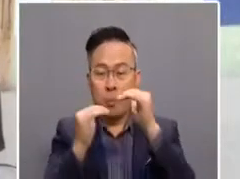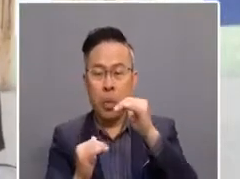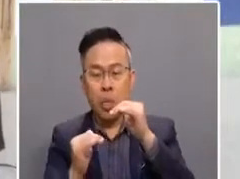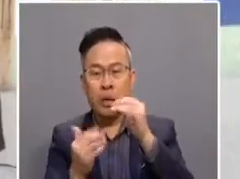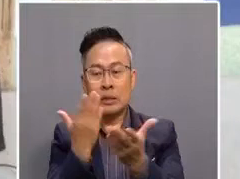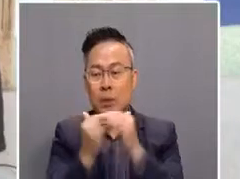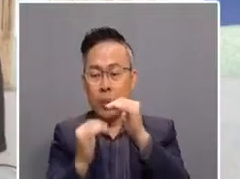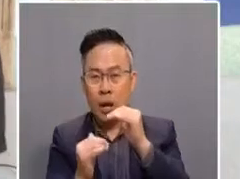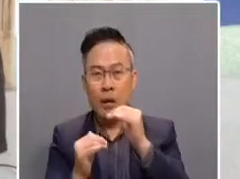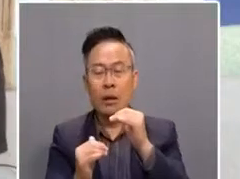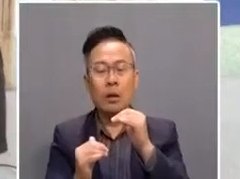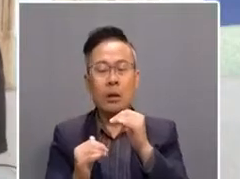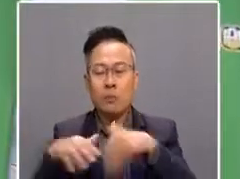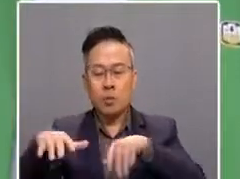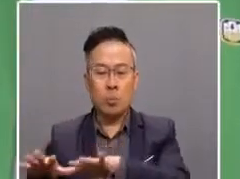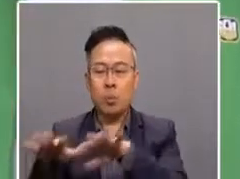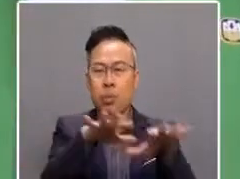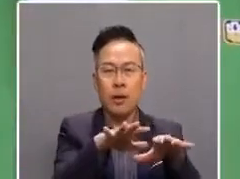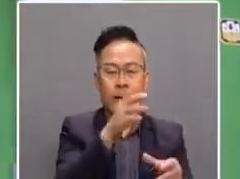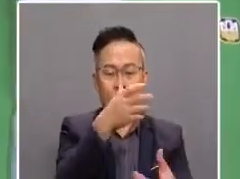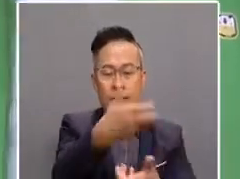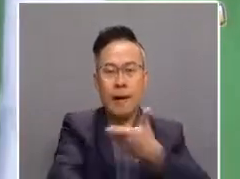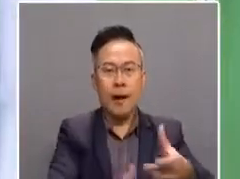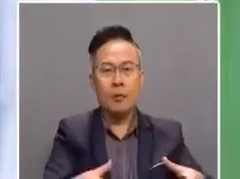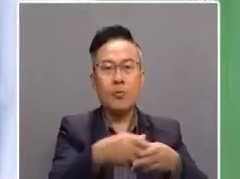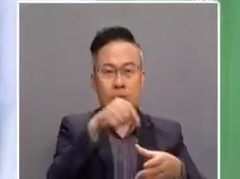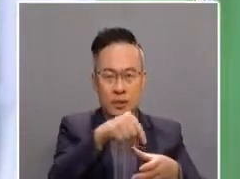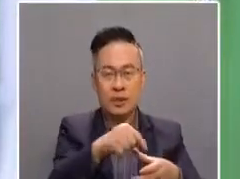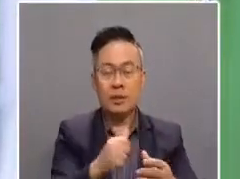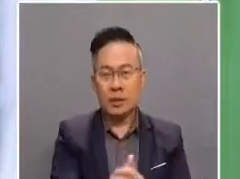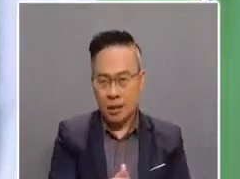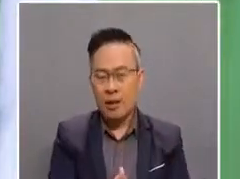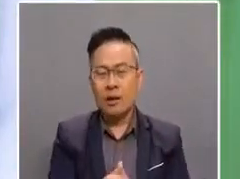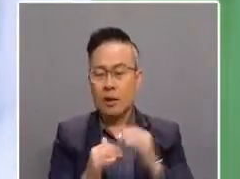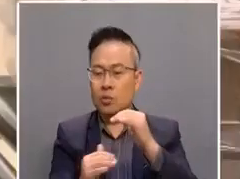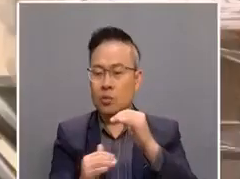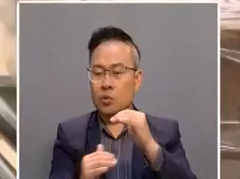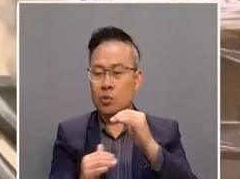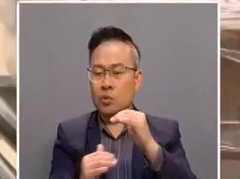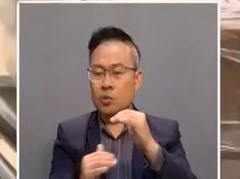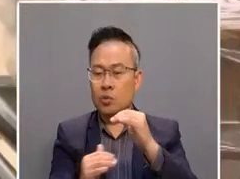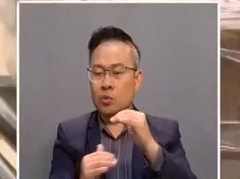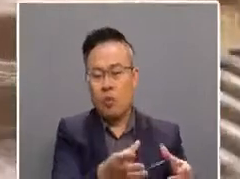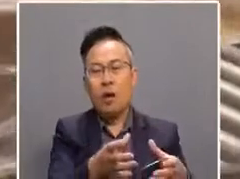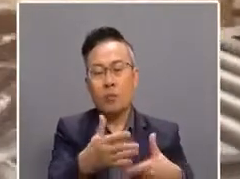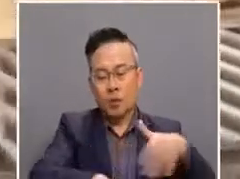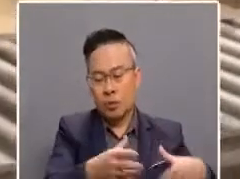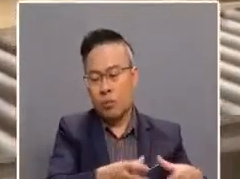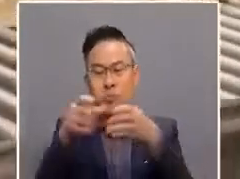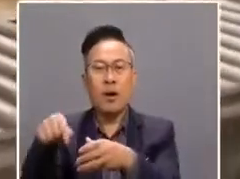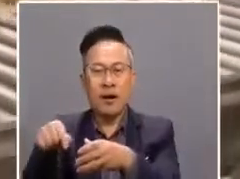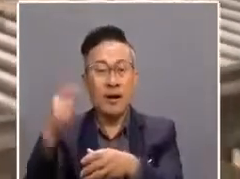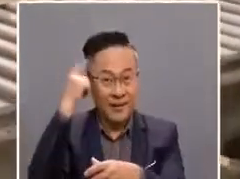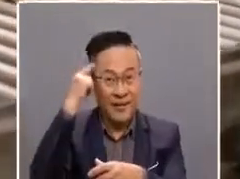ริมาณได้ทั้งหมดไหมครับท่านประธาน คือจริงๆมันไม่พอด้วยซ้ำไปไม่พอครับท่